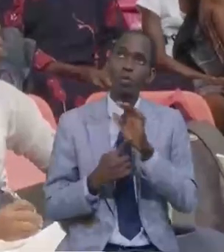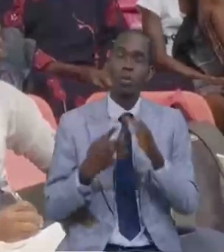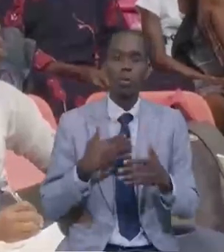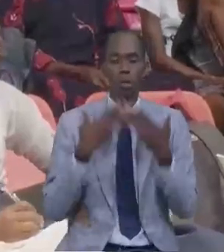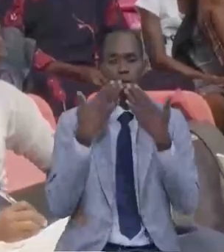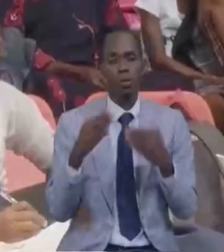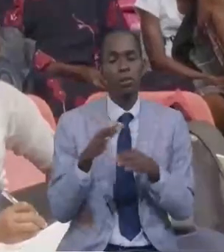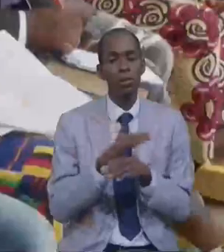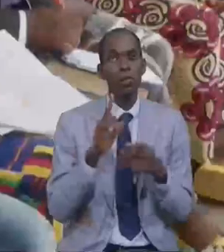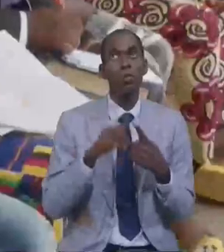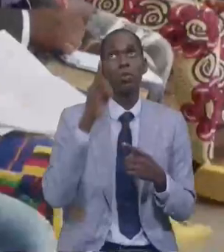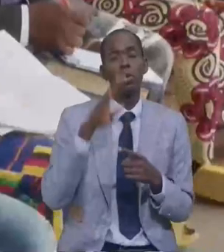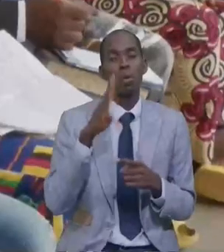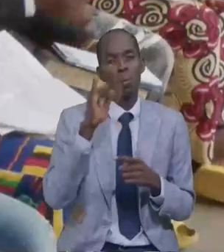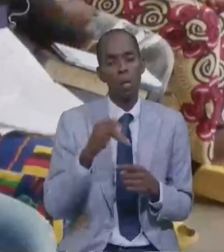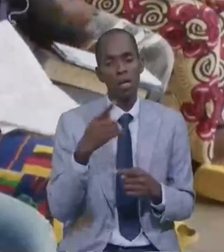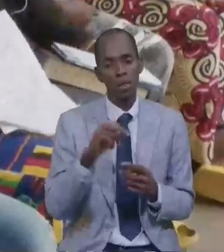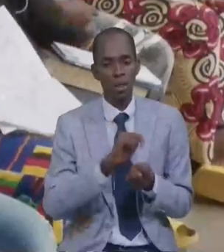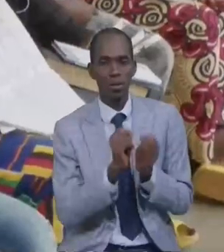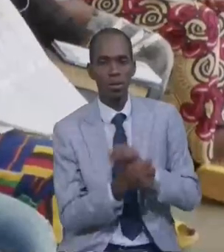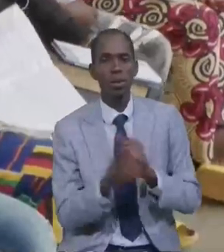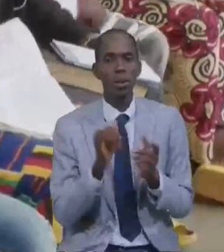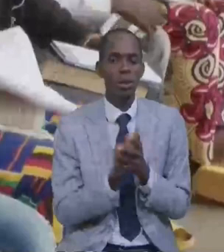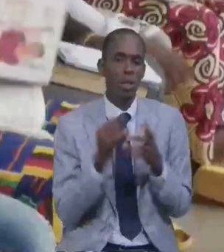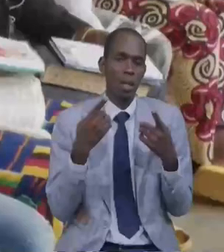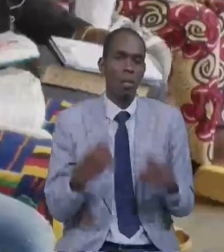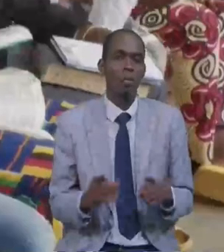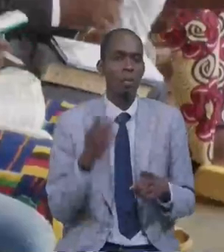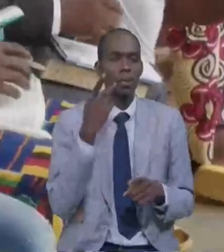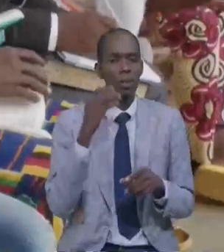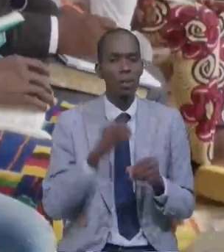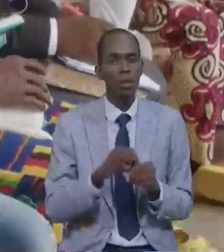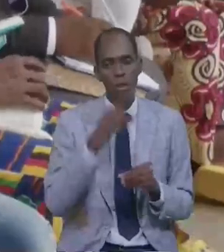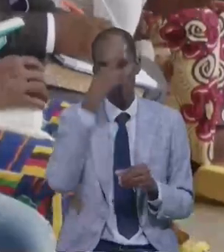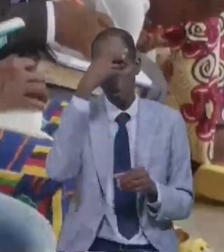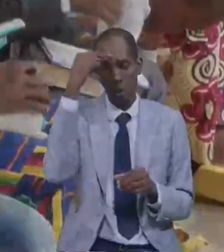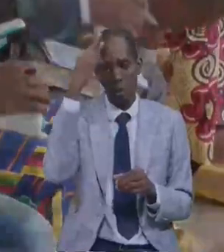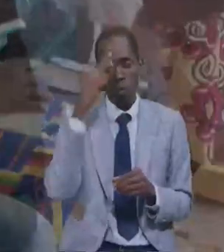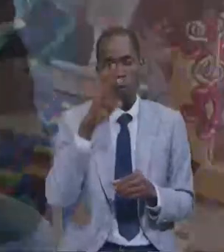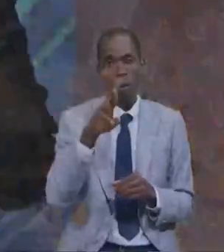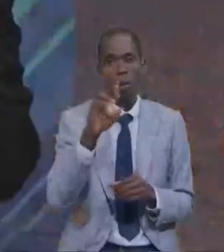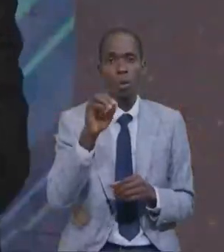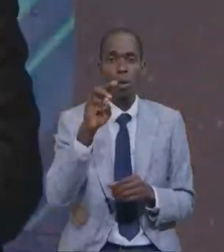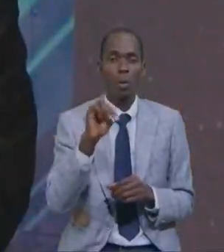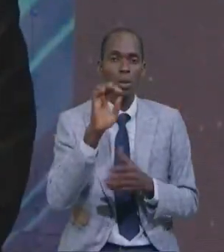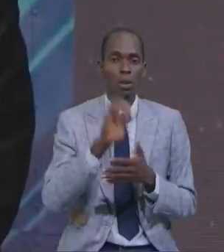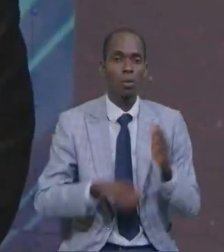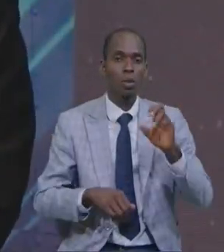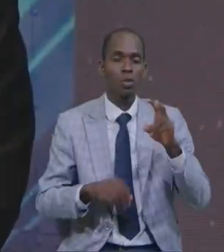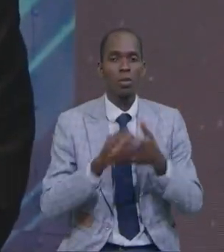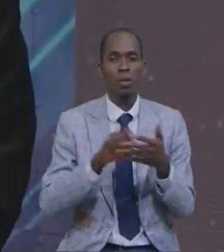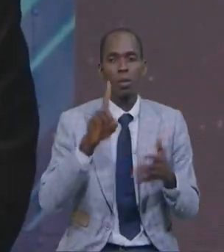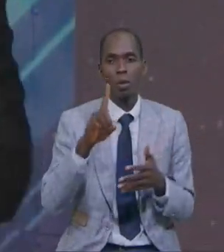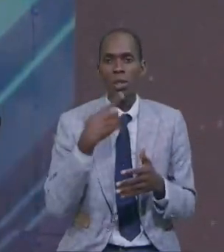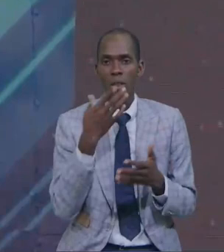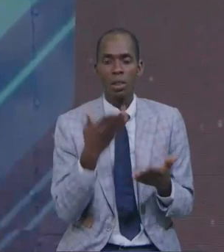Romains 12, verset 1. Je vous exhorte donc, frères, par les compassions de Dieu, les